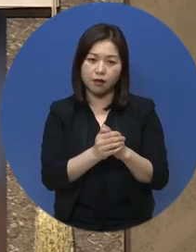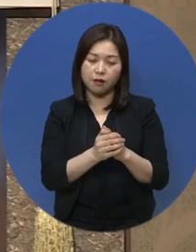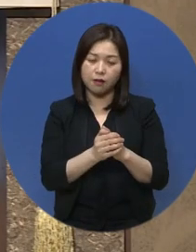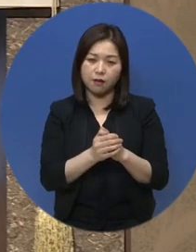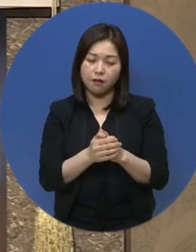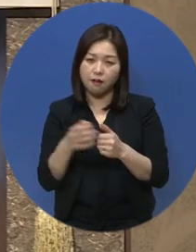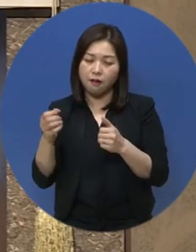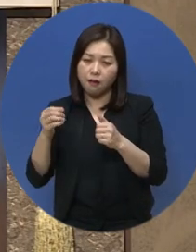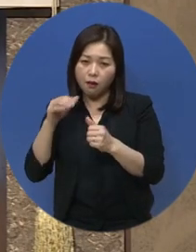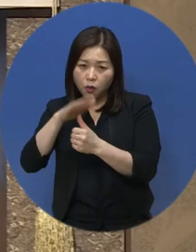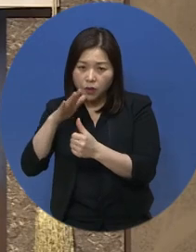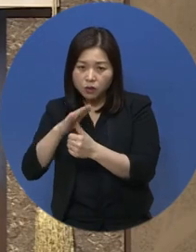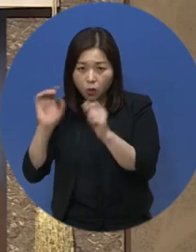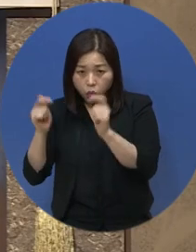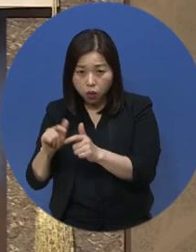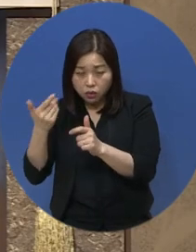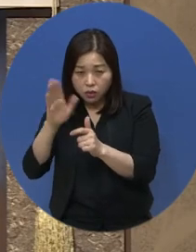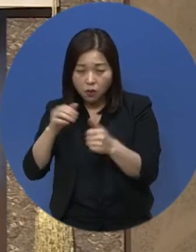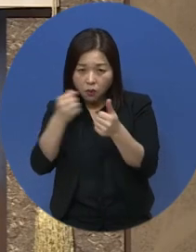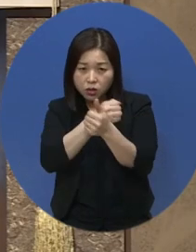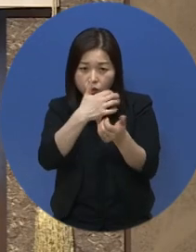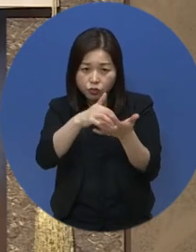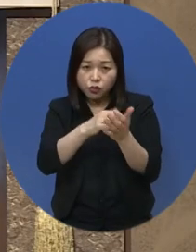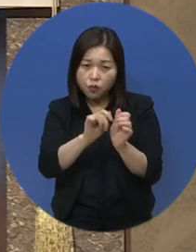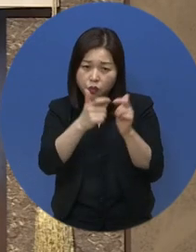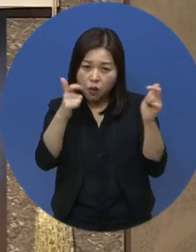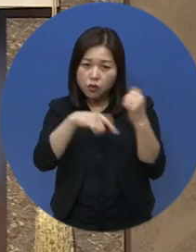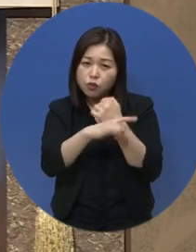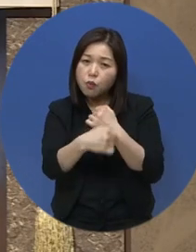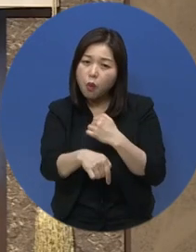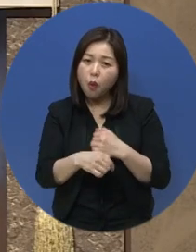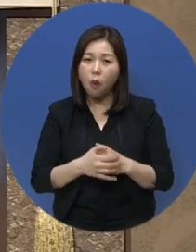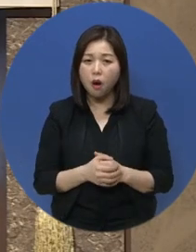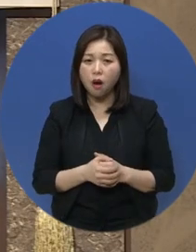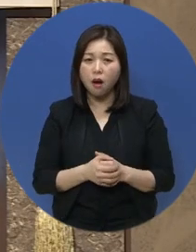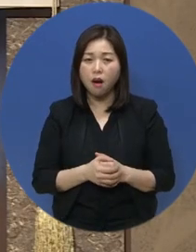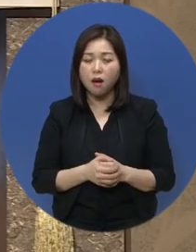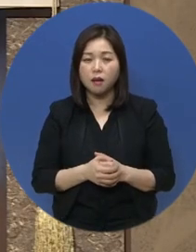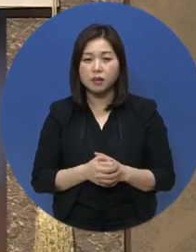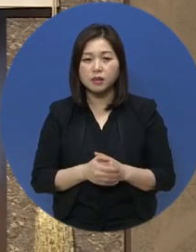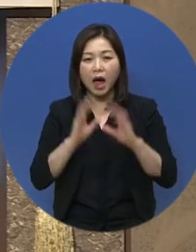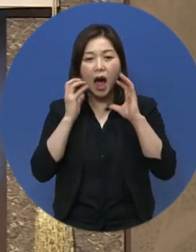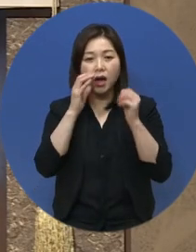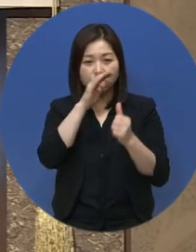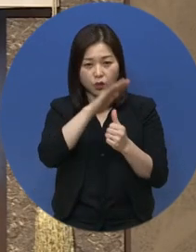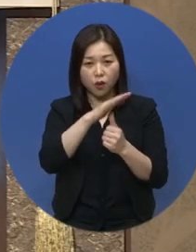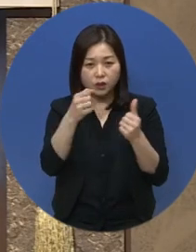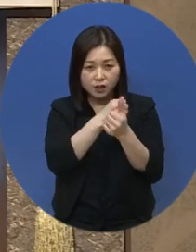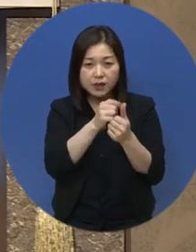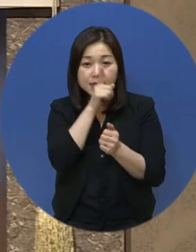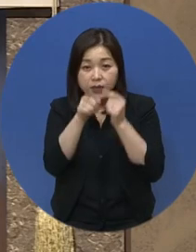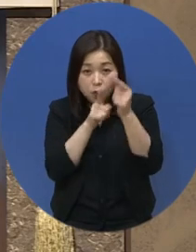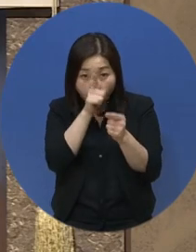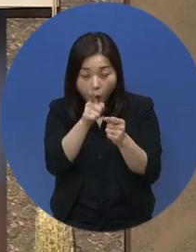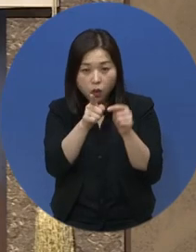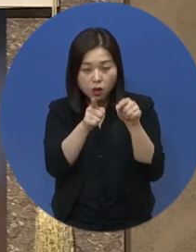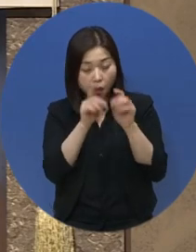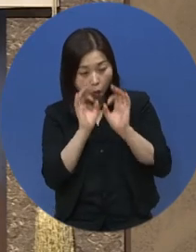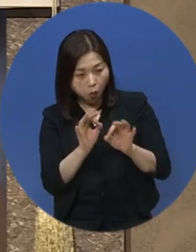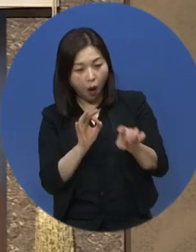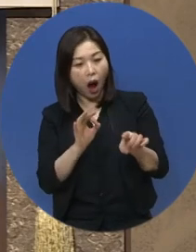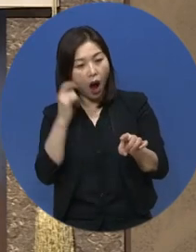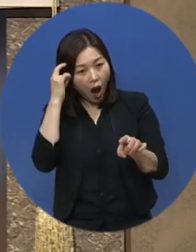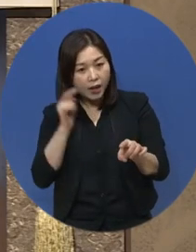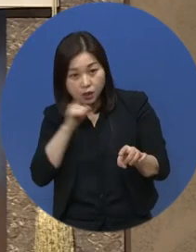왜 학대가 늘어나고 있느냐. 물론 예. 이제 그 아동 학대에 대한 신고에 대한 그 국민적인 인식이 좀 이렇게 역량이